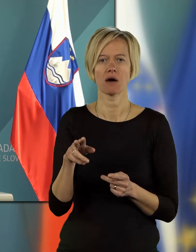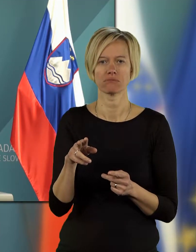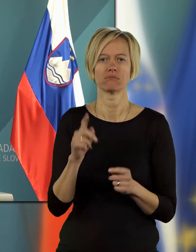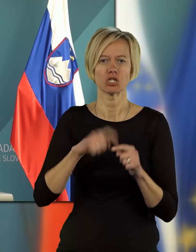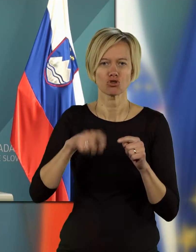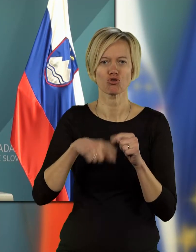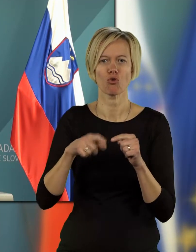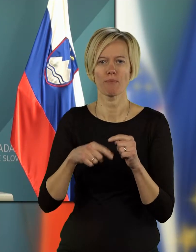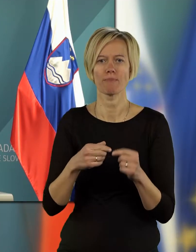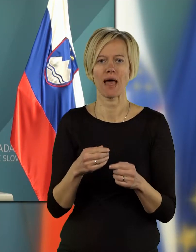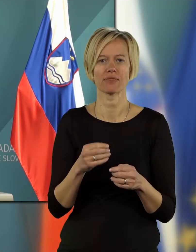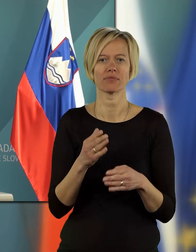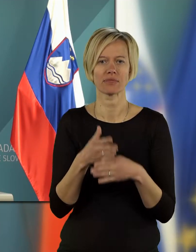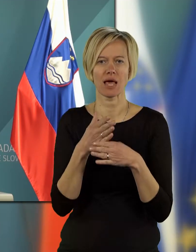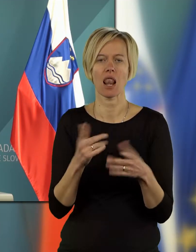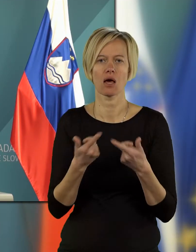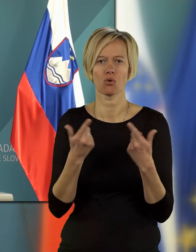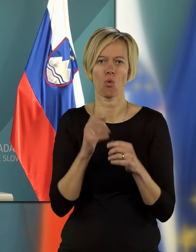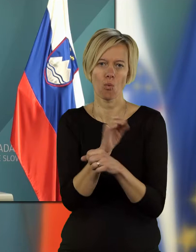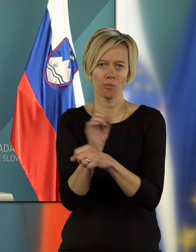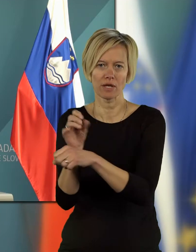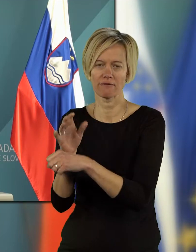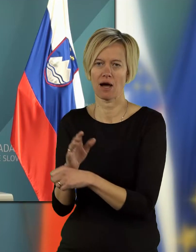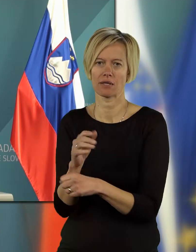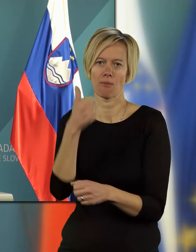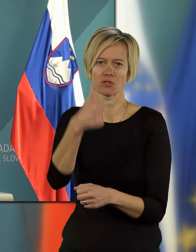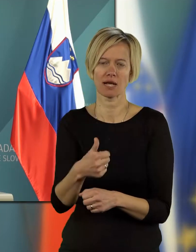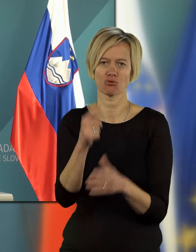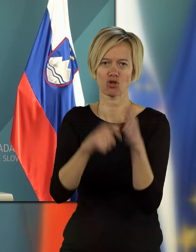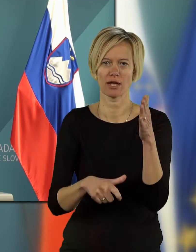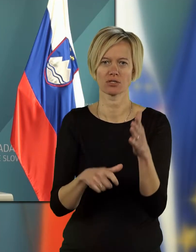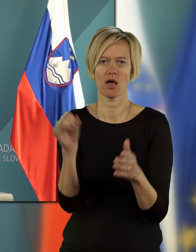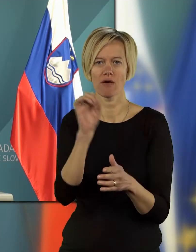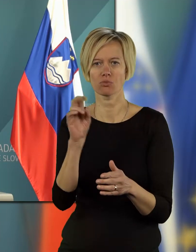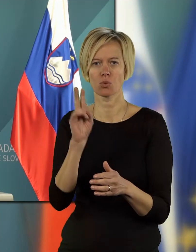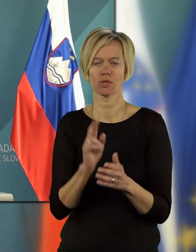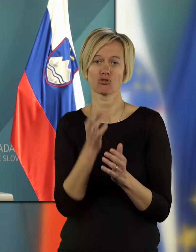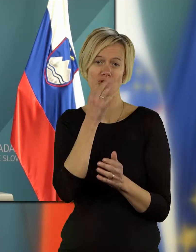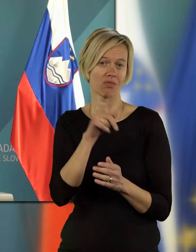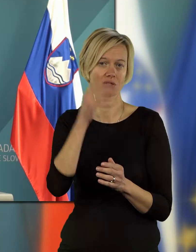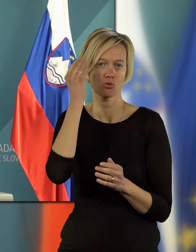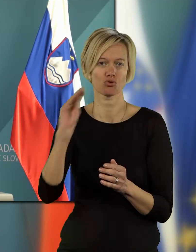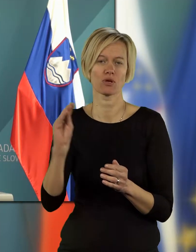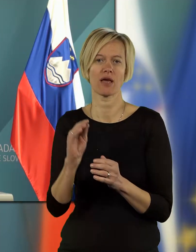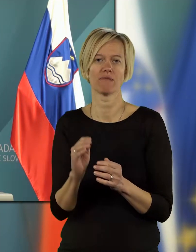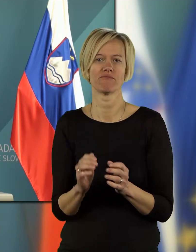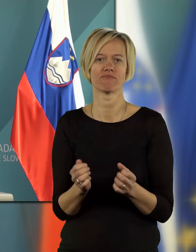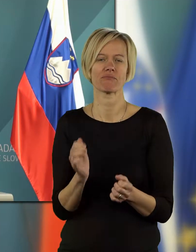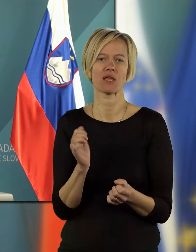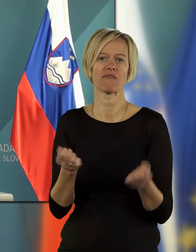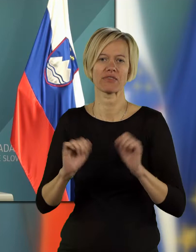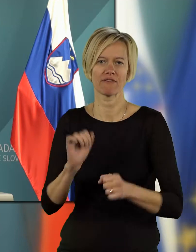ima inštrumente, da lahko vpliva na posamezno članico Evropske unije, če ne